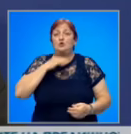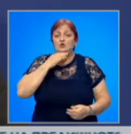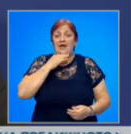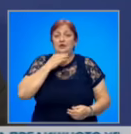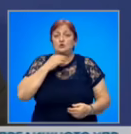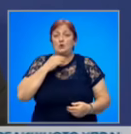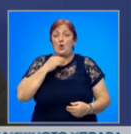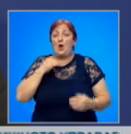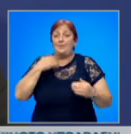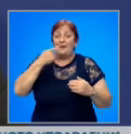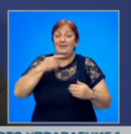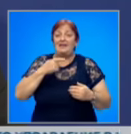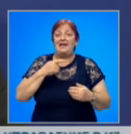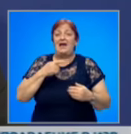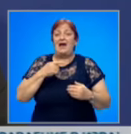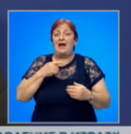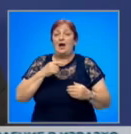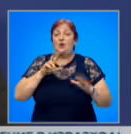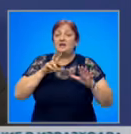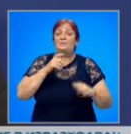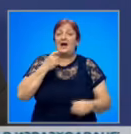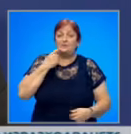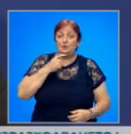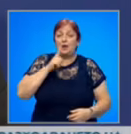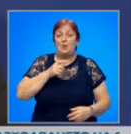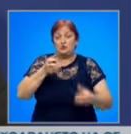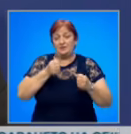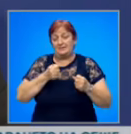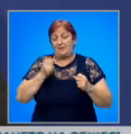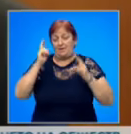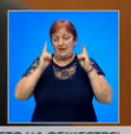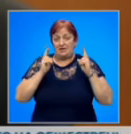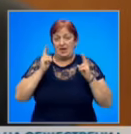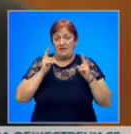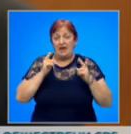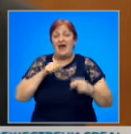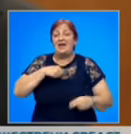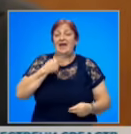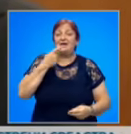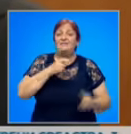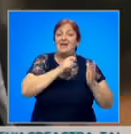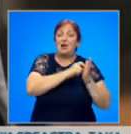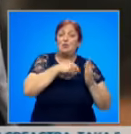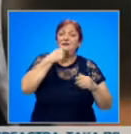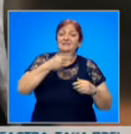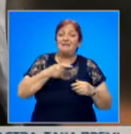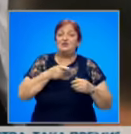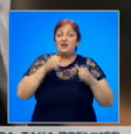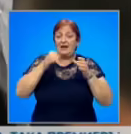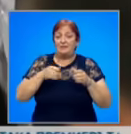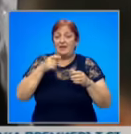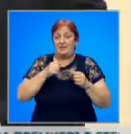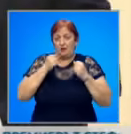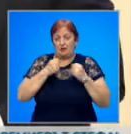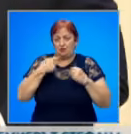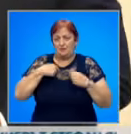достатъчно подминали възрастта 18 години, може да вземем самостоятелно решение. Янев даде дума и следващия служебен кабинет да